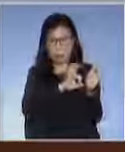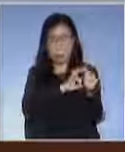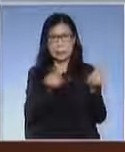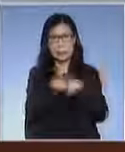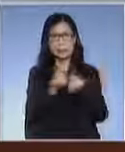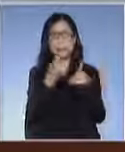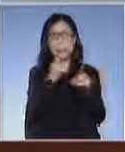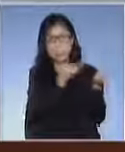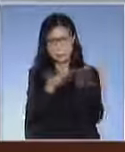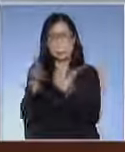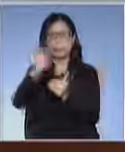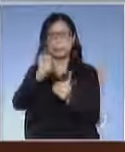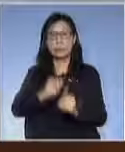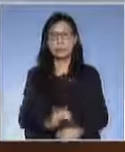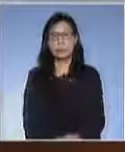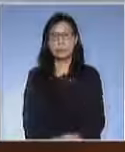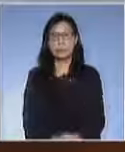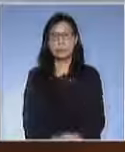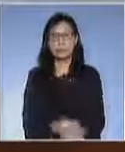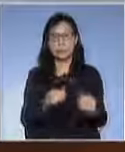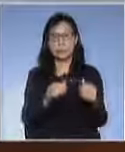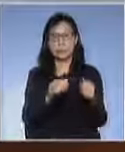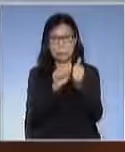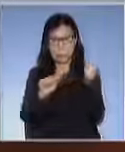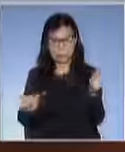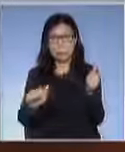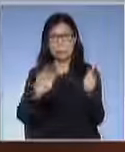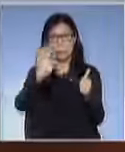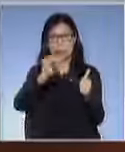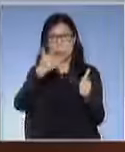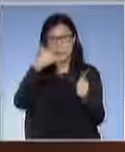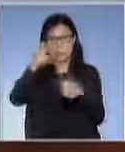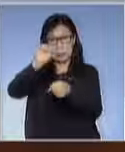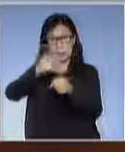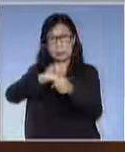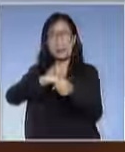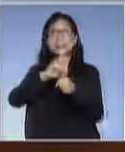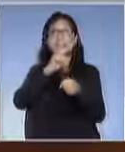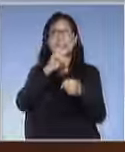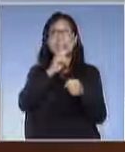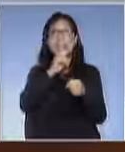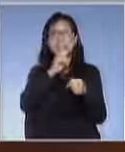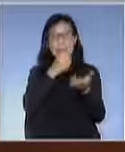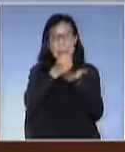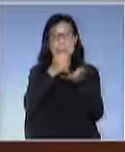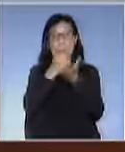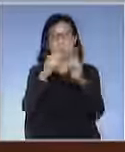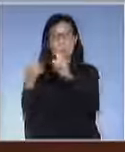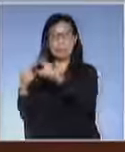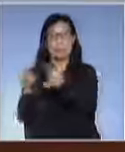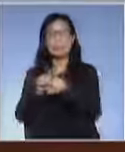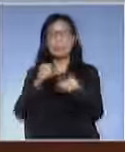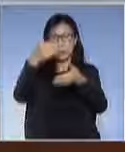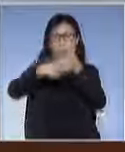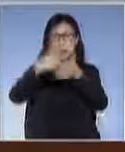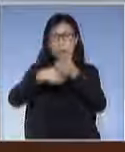迎。委員希望新增的常額職位可進一步削減